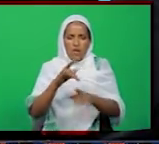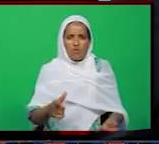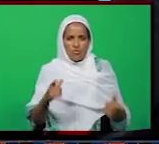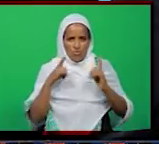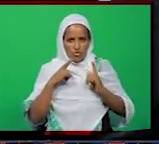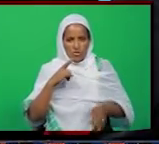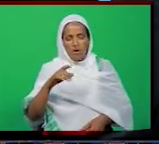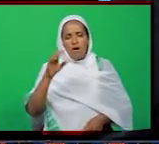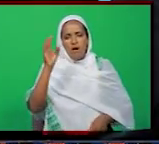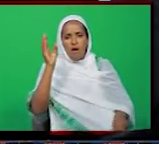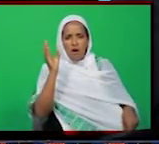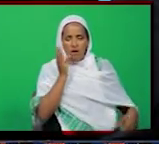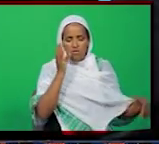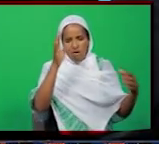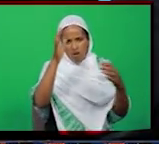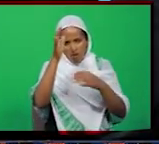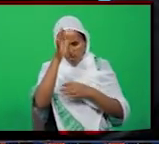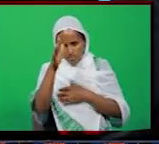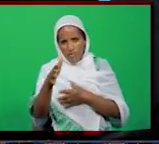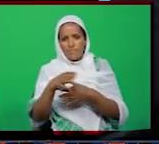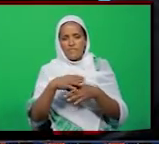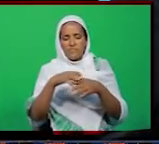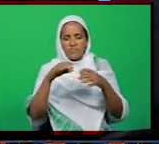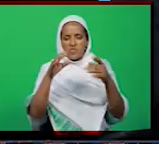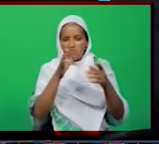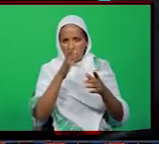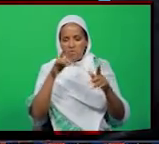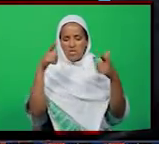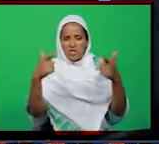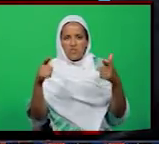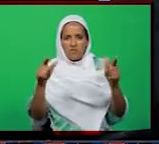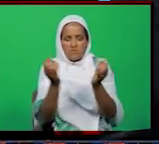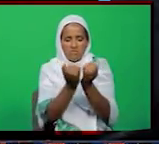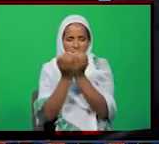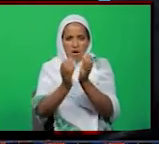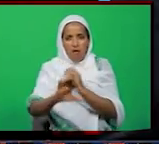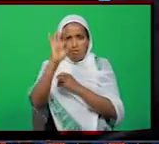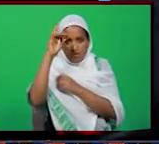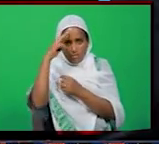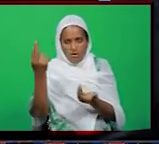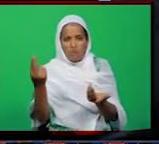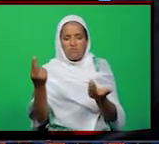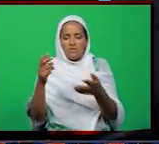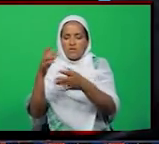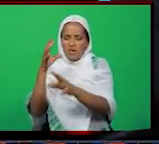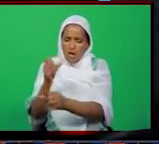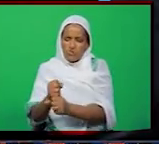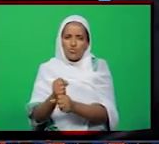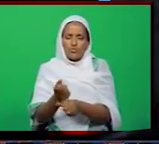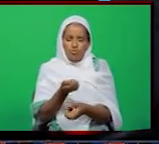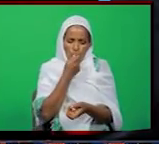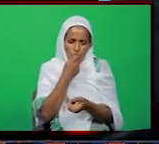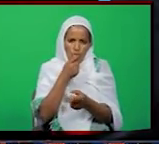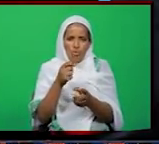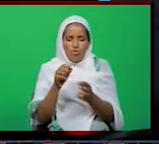ሐናም የአባቶቿ የእናቶቿ እድል ፈንታ ጽዋ ተርታ ደርሷት የያዘችውን